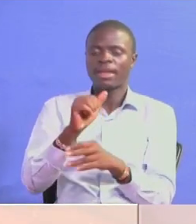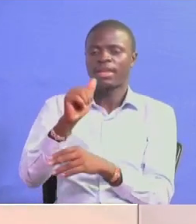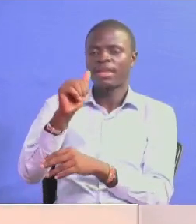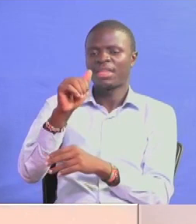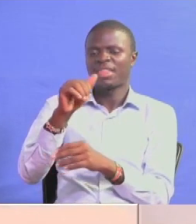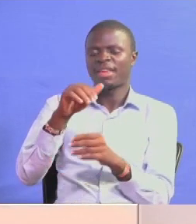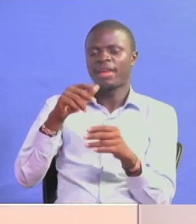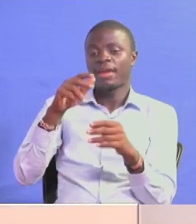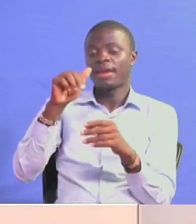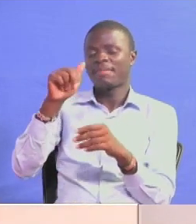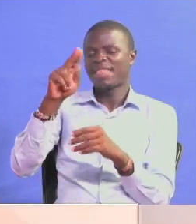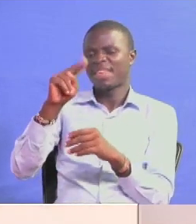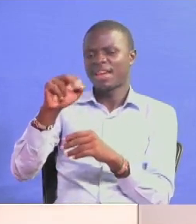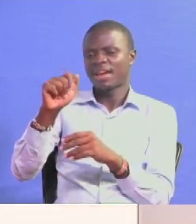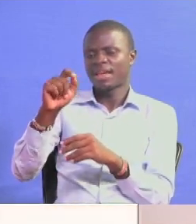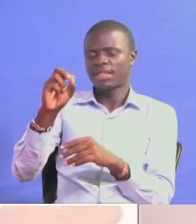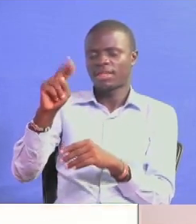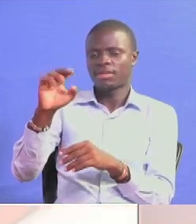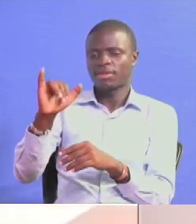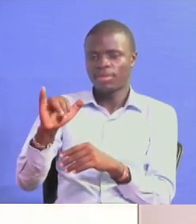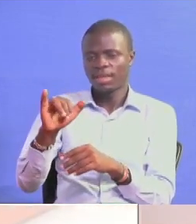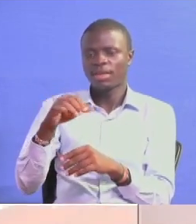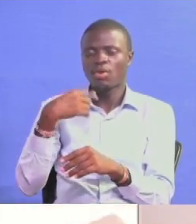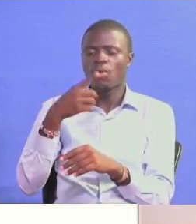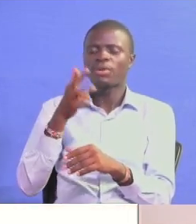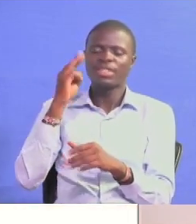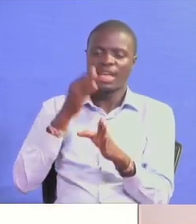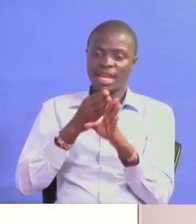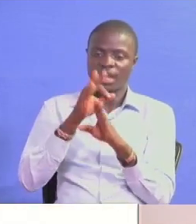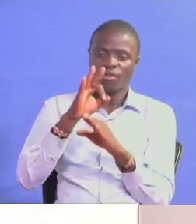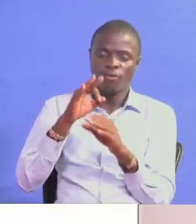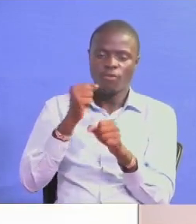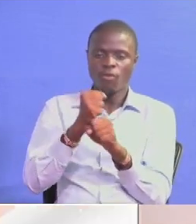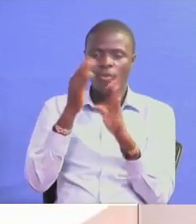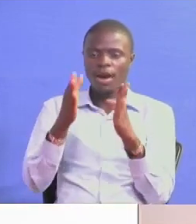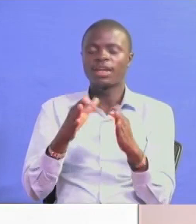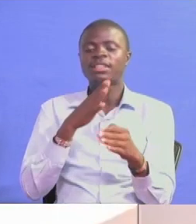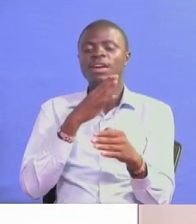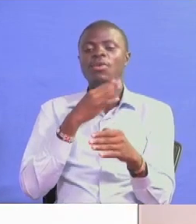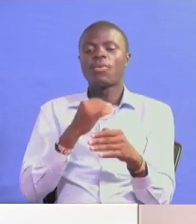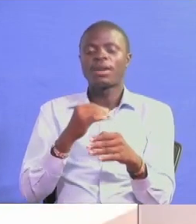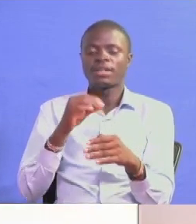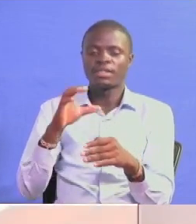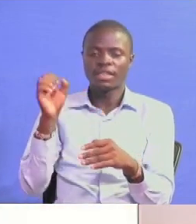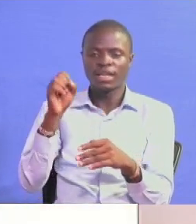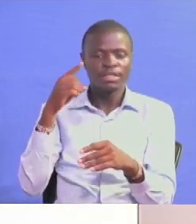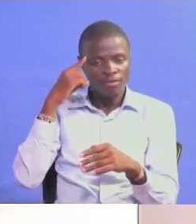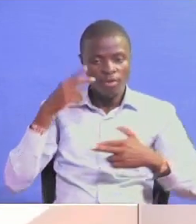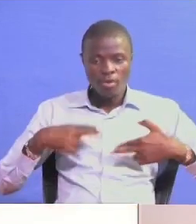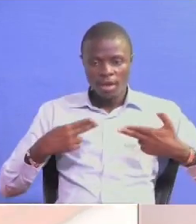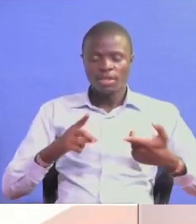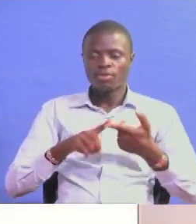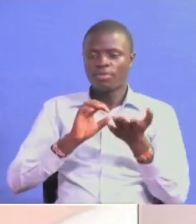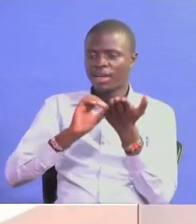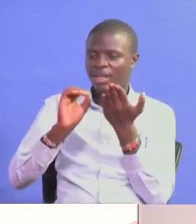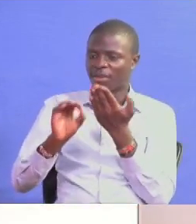Mushiri haukuridhia matakwa ya madaktari. Muungano huo sasa unamtaka waziri wa afya Suzana Humicha kujiuzulu baada